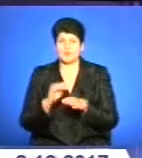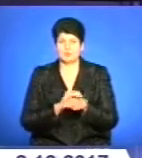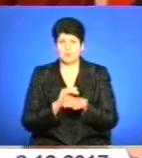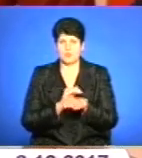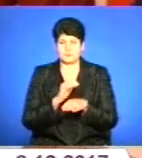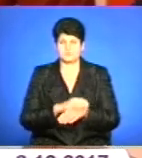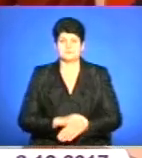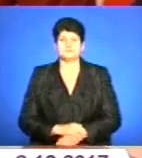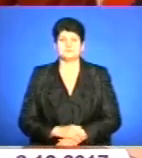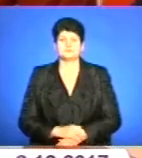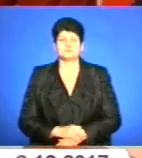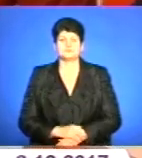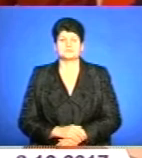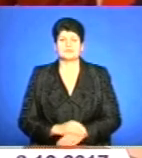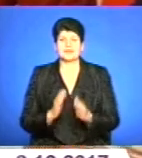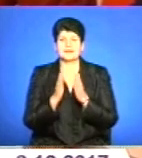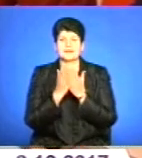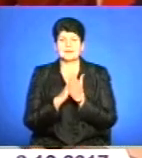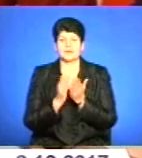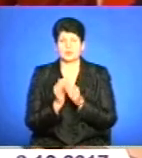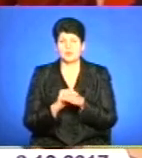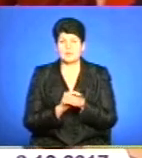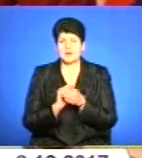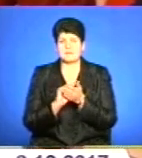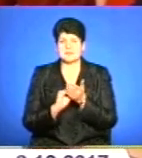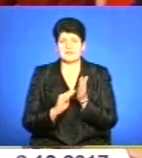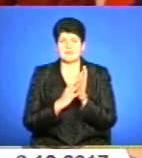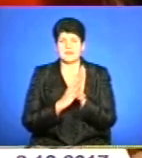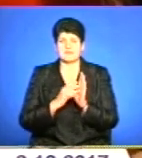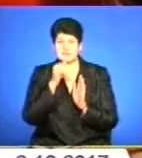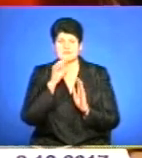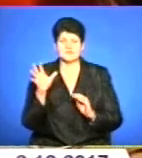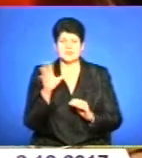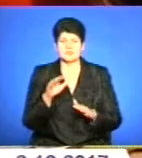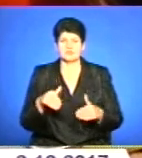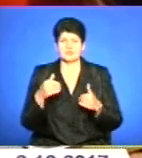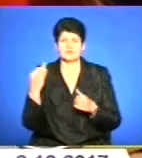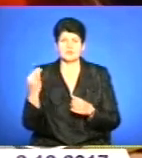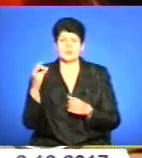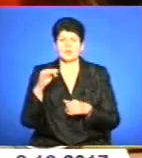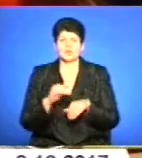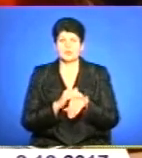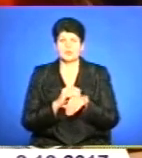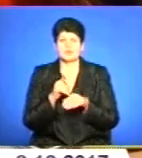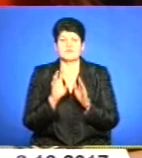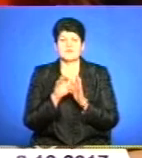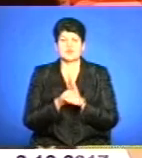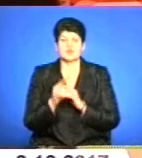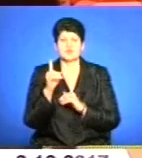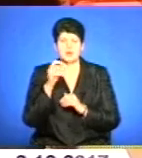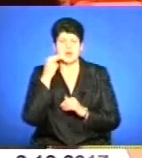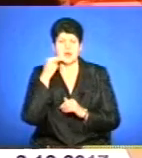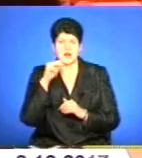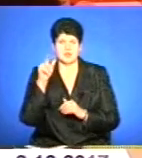сюжеті. Книгу добра писали 9 місяців. З усіх запропонованих історій про добро до неї увійшли 100